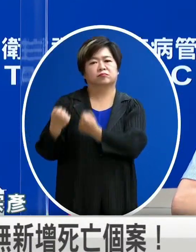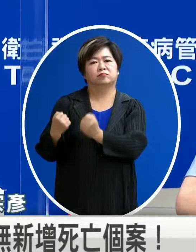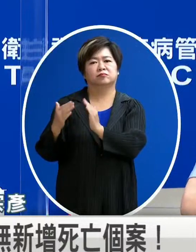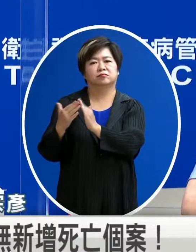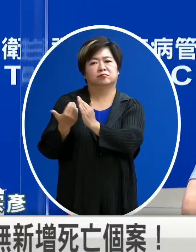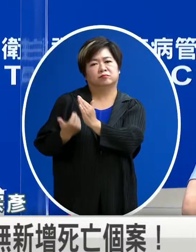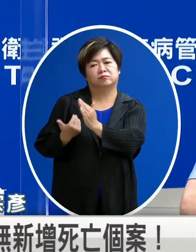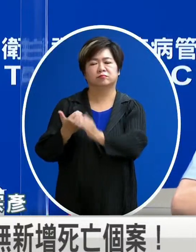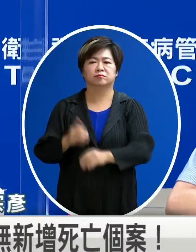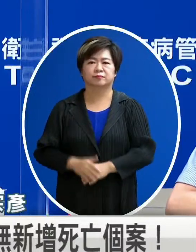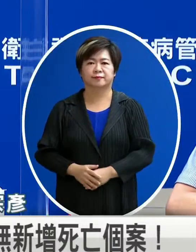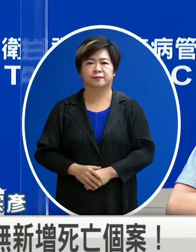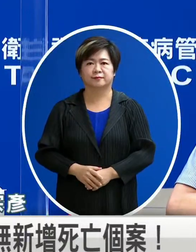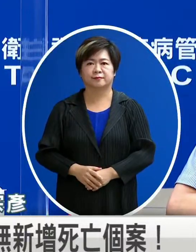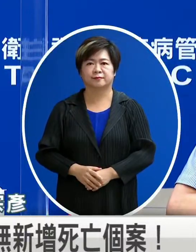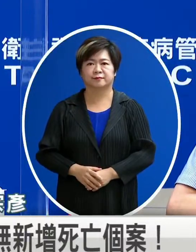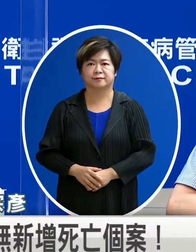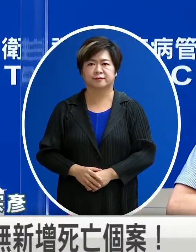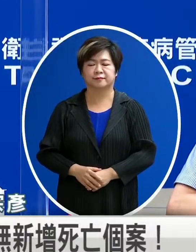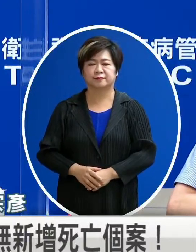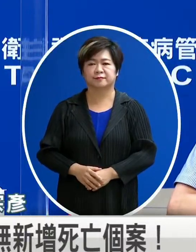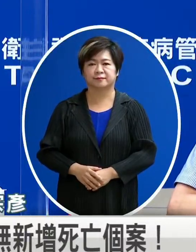分。